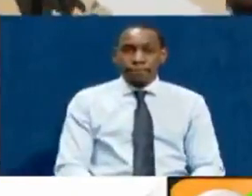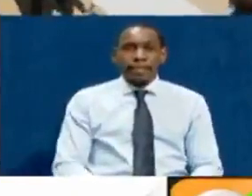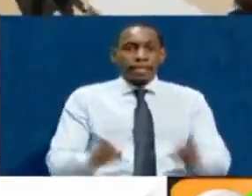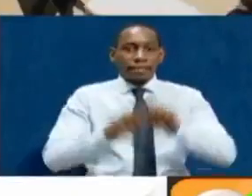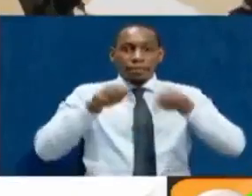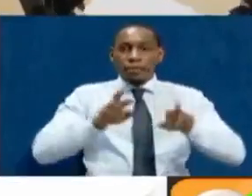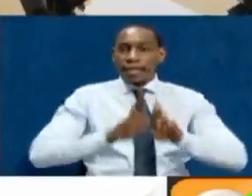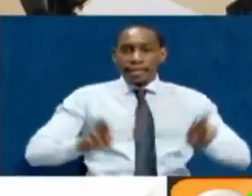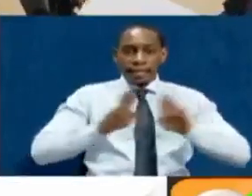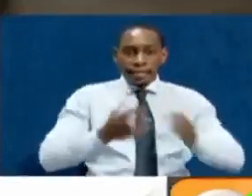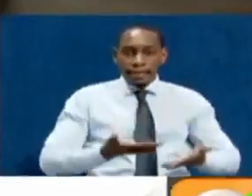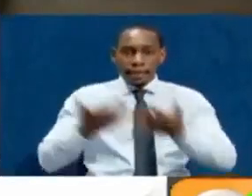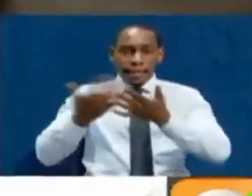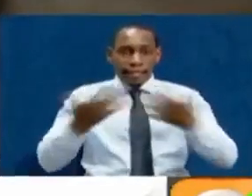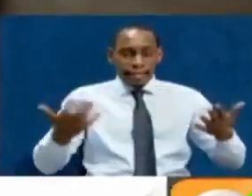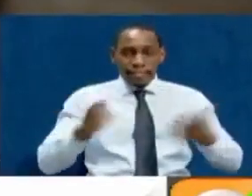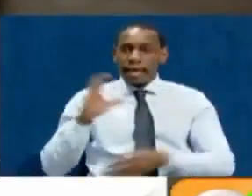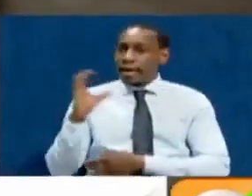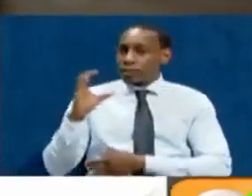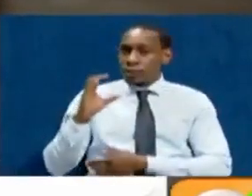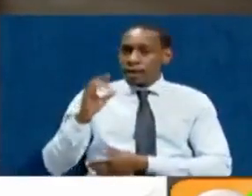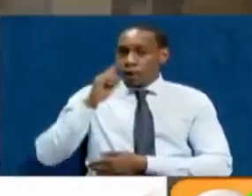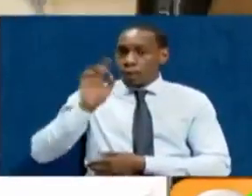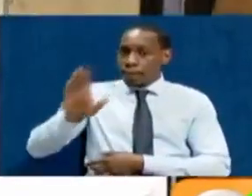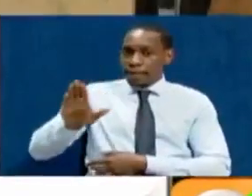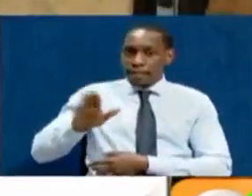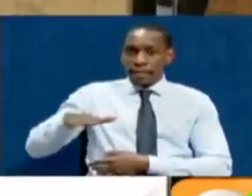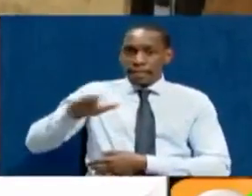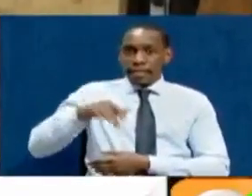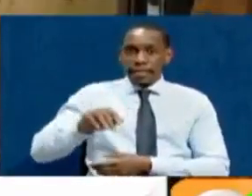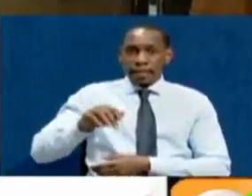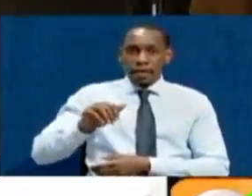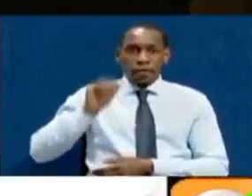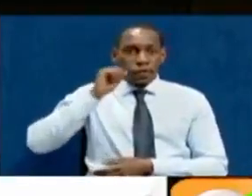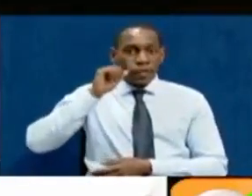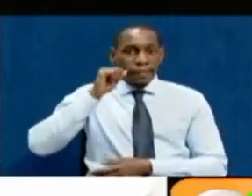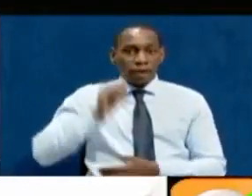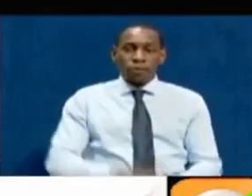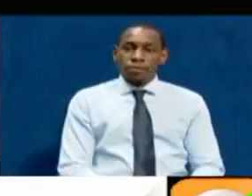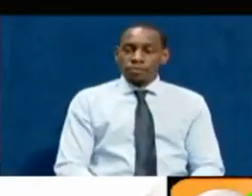Hii leo wanajiandaa kupeleka vyombo hivi kwa mteja wake nyumbani kwake mtaani sio Kimau.